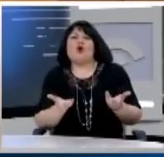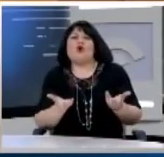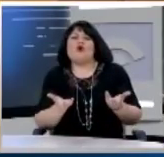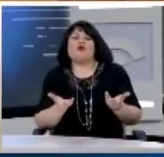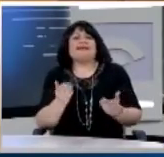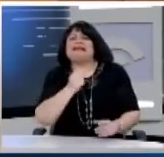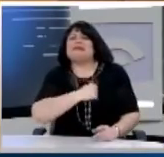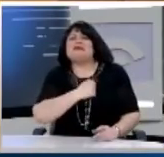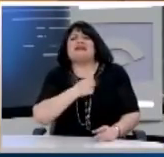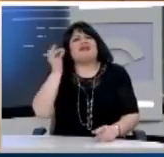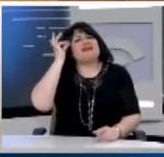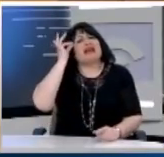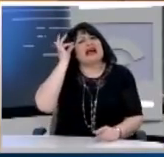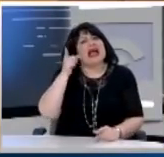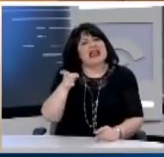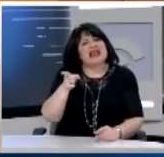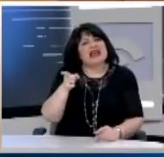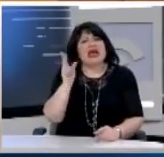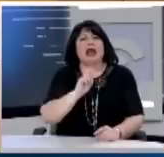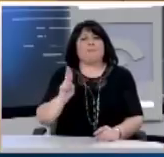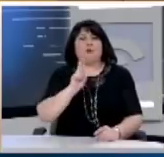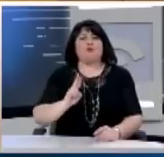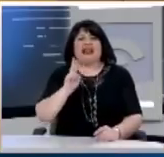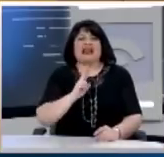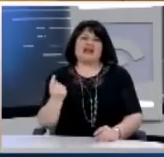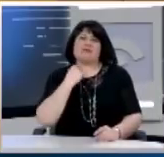ανάλυση σας ότι στη Γαλλία οι Ρεπουμπλικάνοι